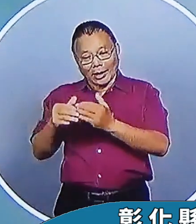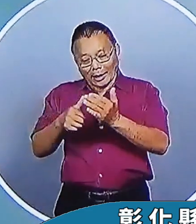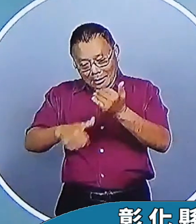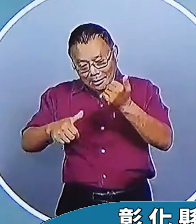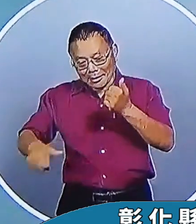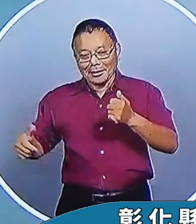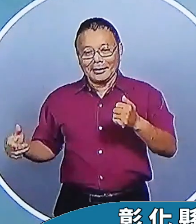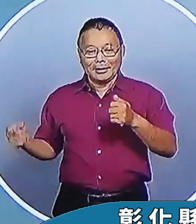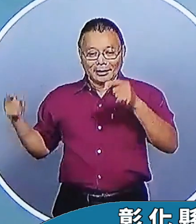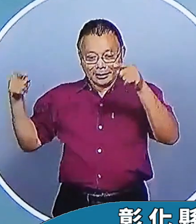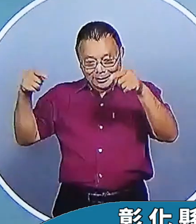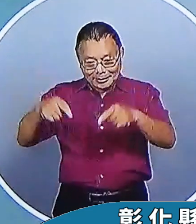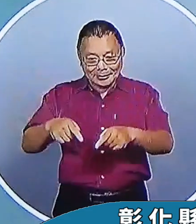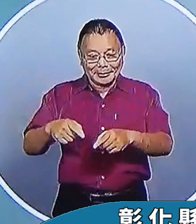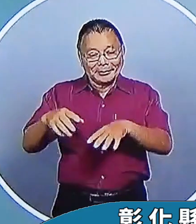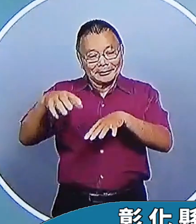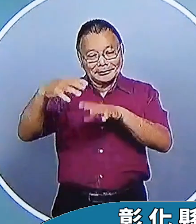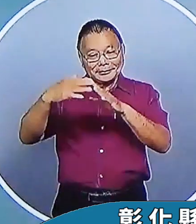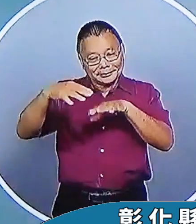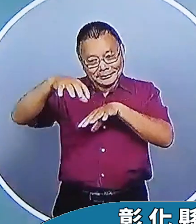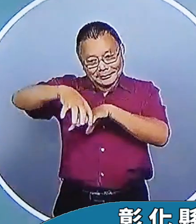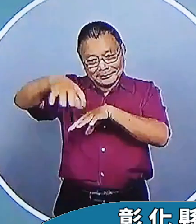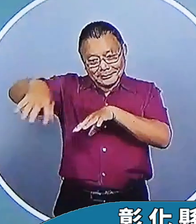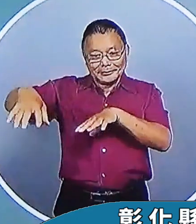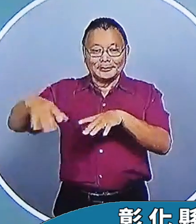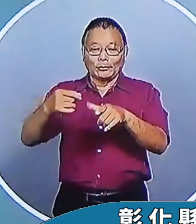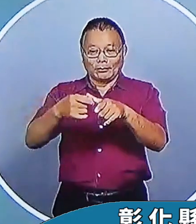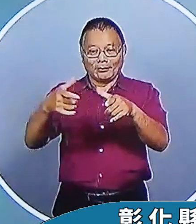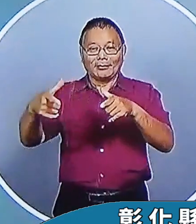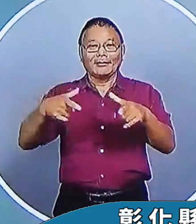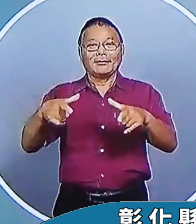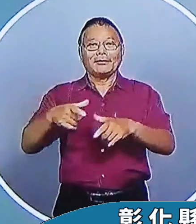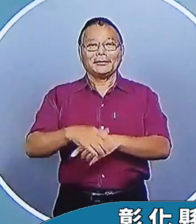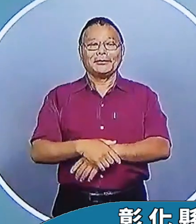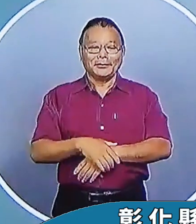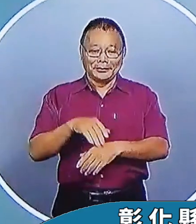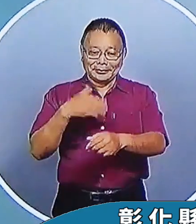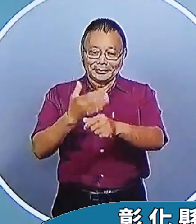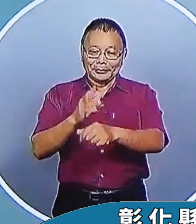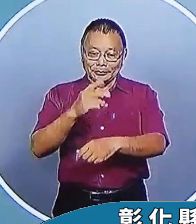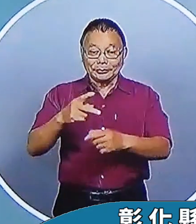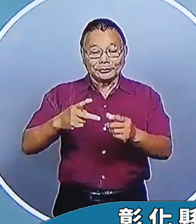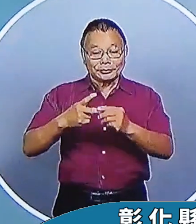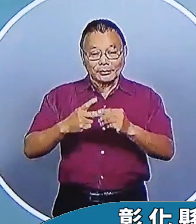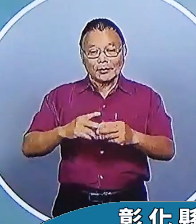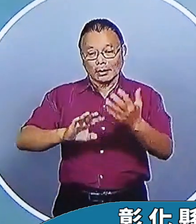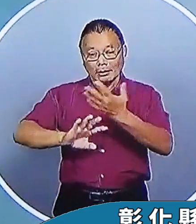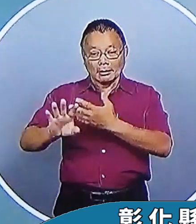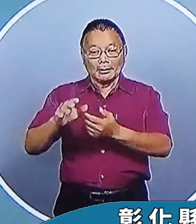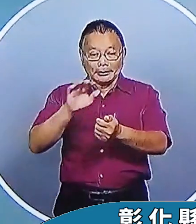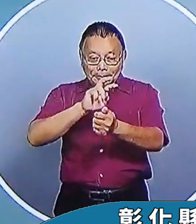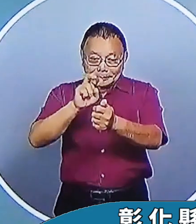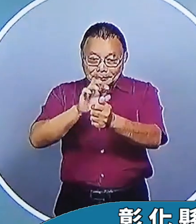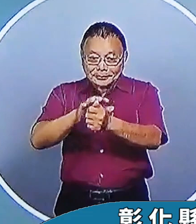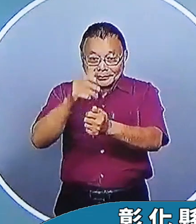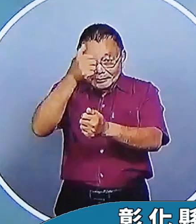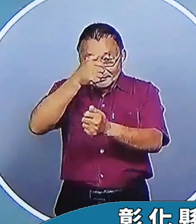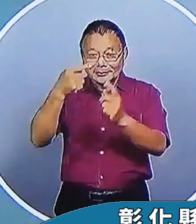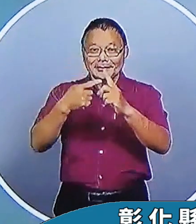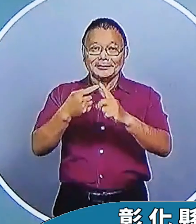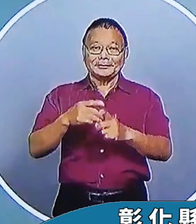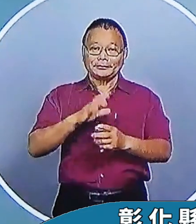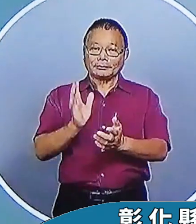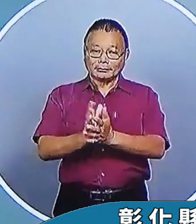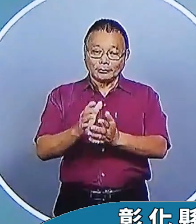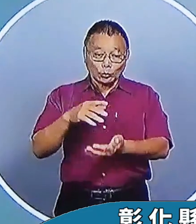的孙仔，去你厝大的隔壁，有一个公园。那另外，秀芳为了照顾咱的老年人，